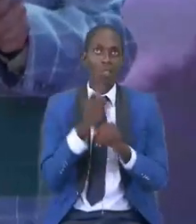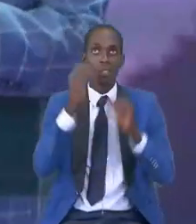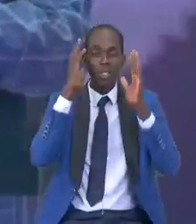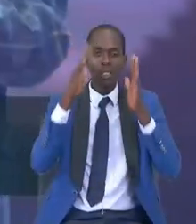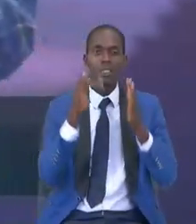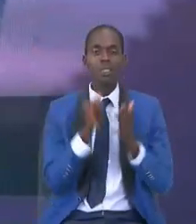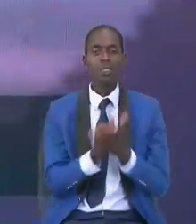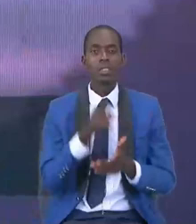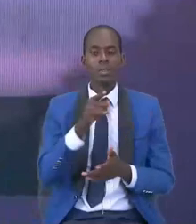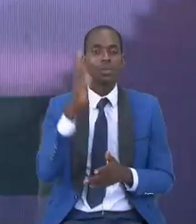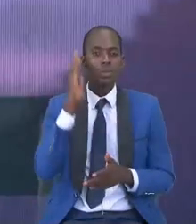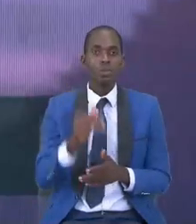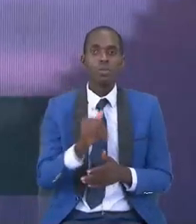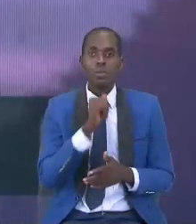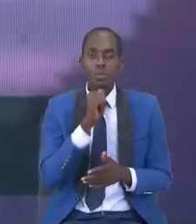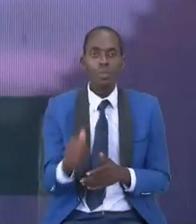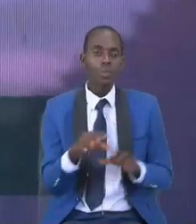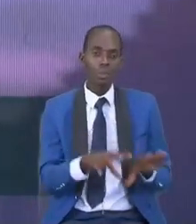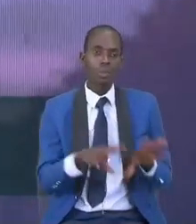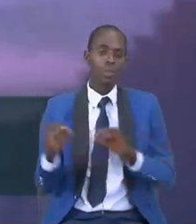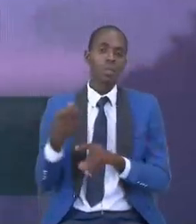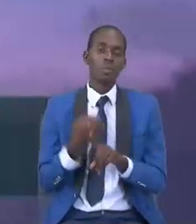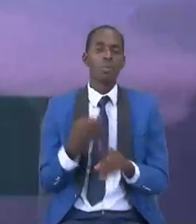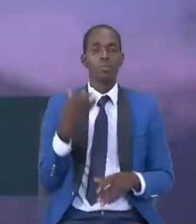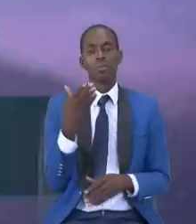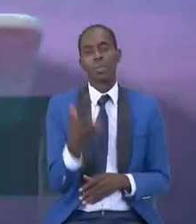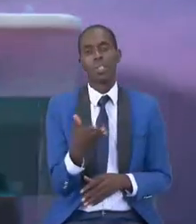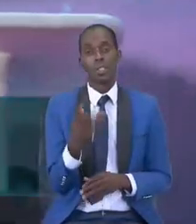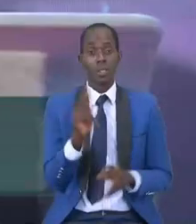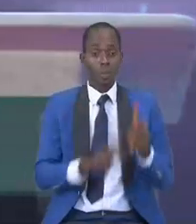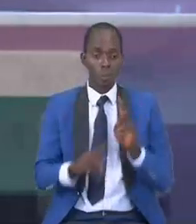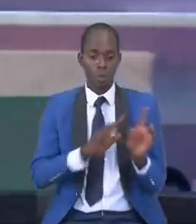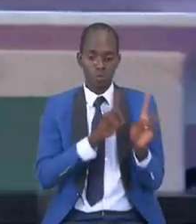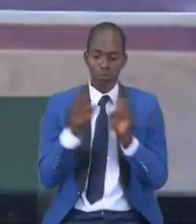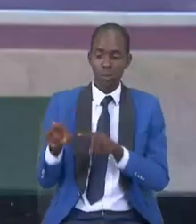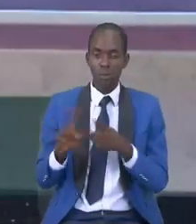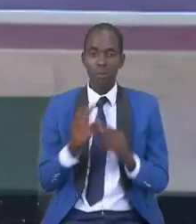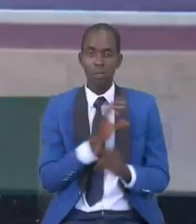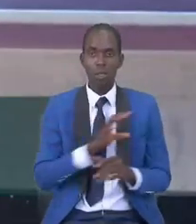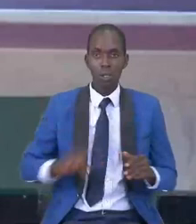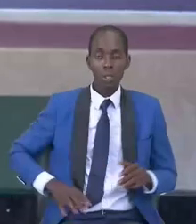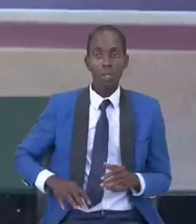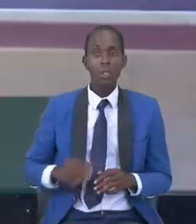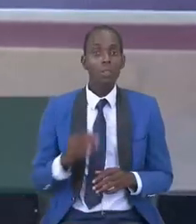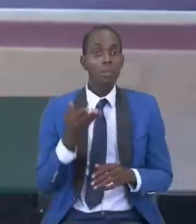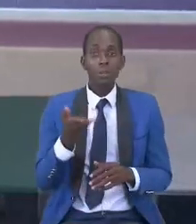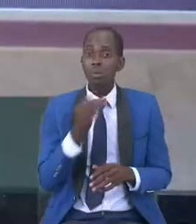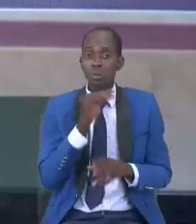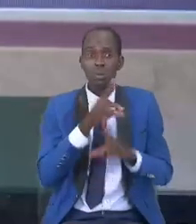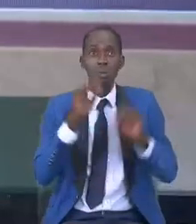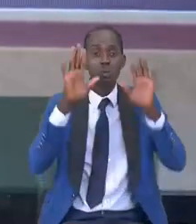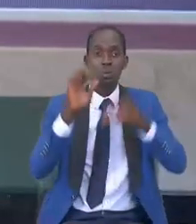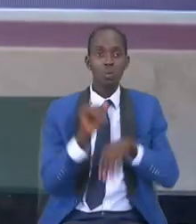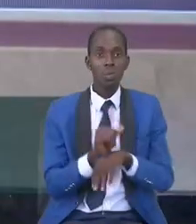arrivèrent jusqu'à lui. Ils voulaient le retenir afin qu'il ne les quittât point. Les gens sont venus à Christ. Ah, il a fait